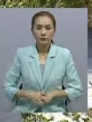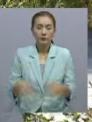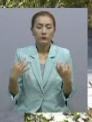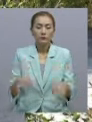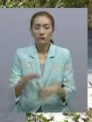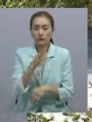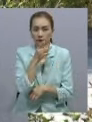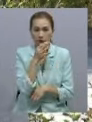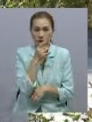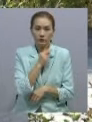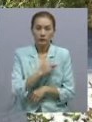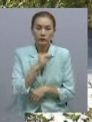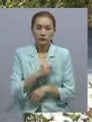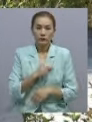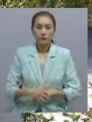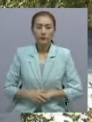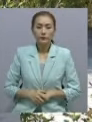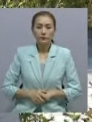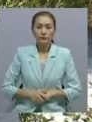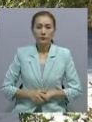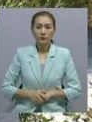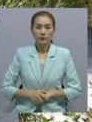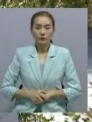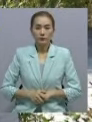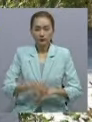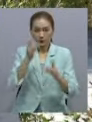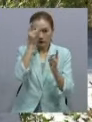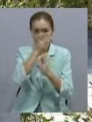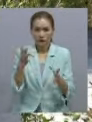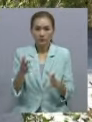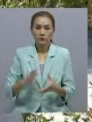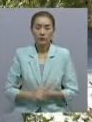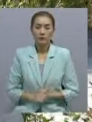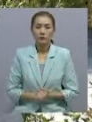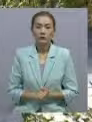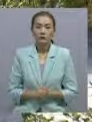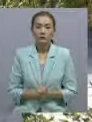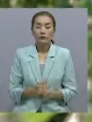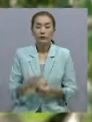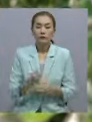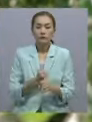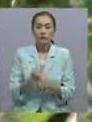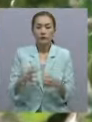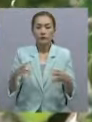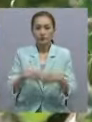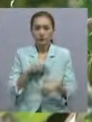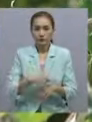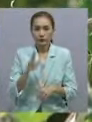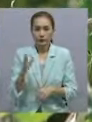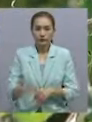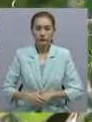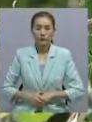уақытында, еңбектен тыс уақыттарда мәдениетпен, өнермен біте қайнасуына үлкен үлес